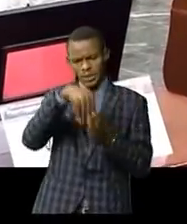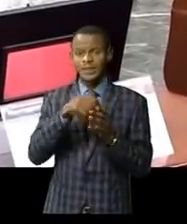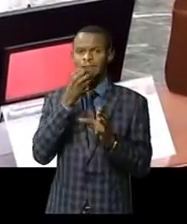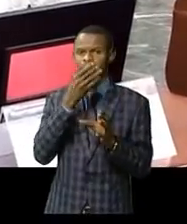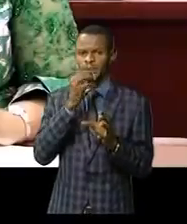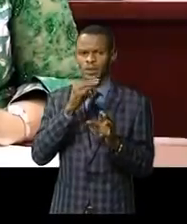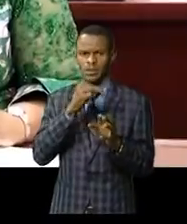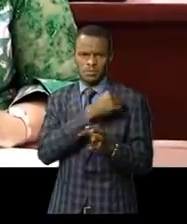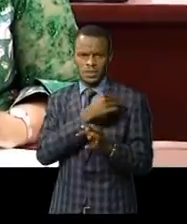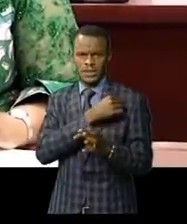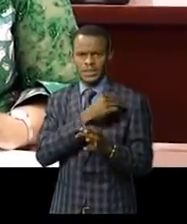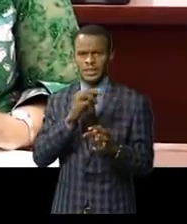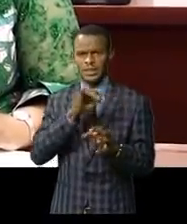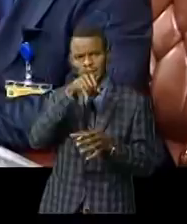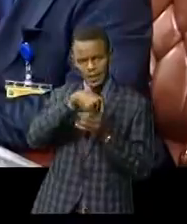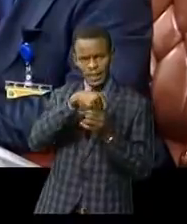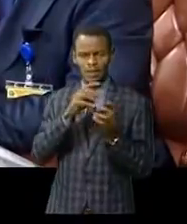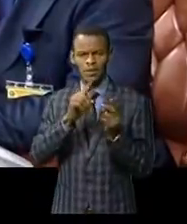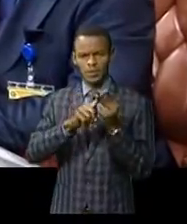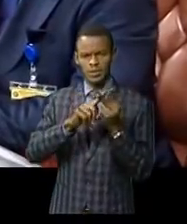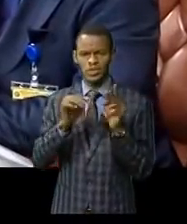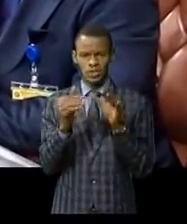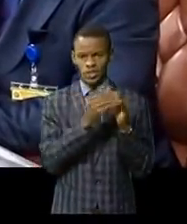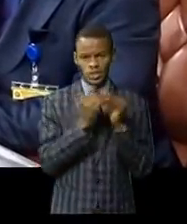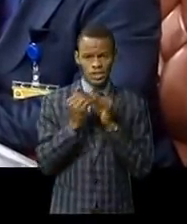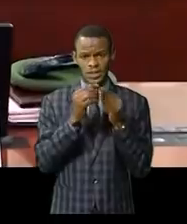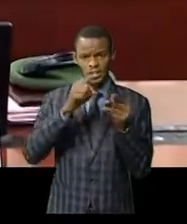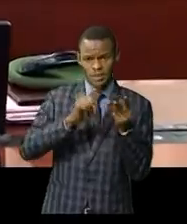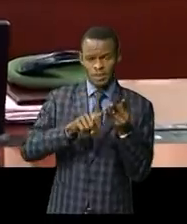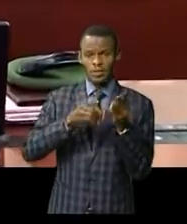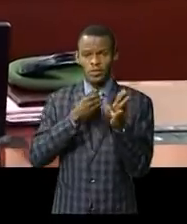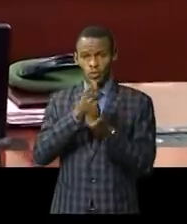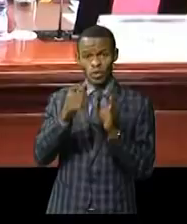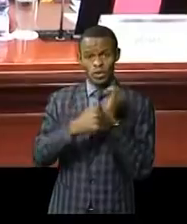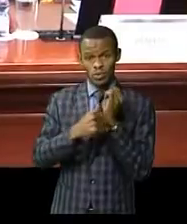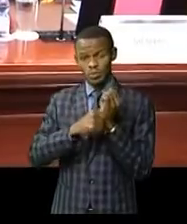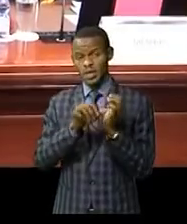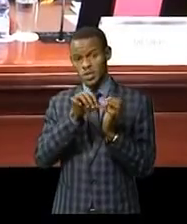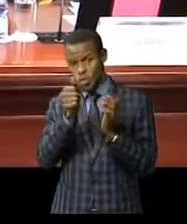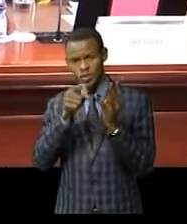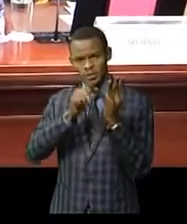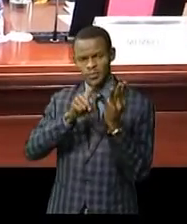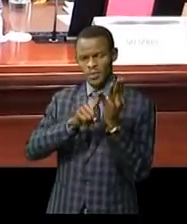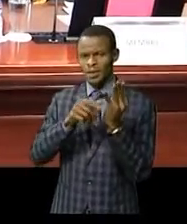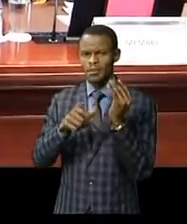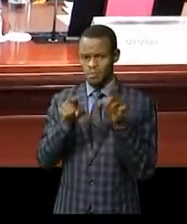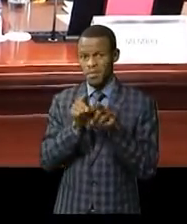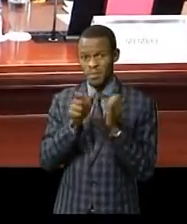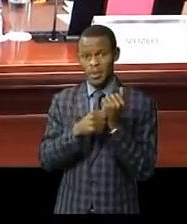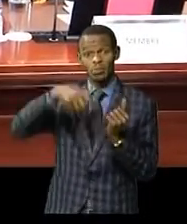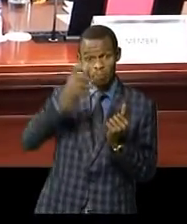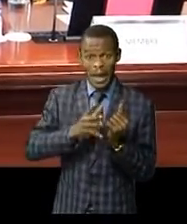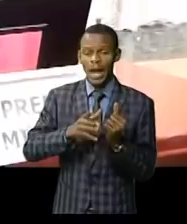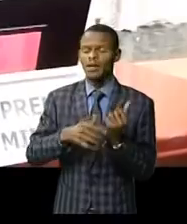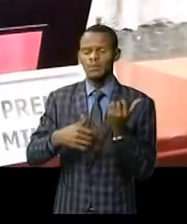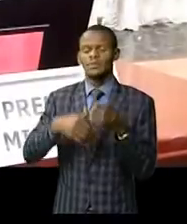ministère de l'Intérieur, de la Justice, des Droits humains et autres, mais aussi les experts. On prépare à